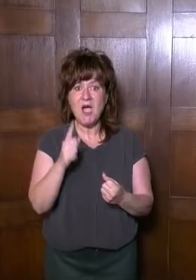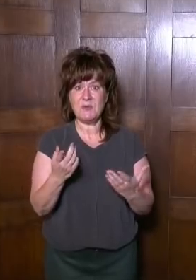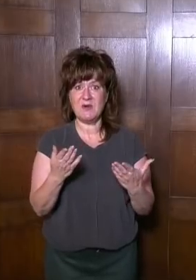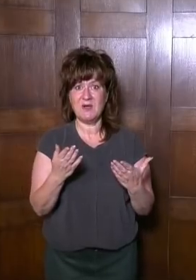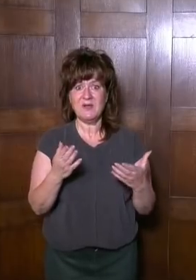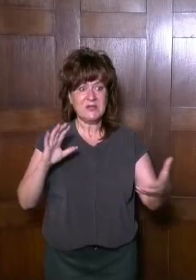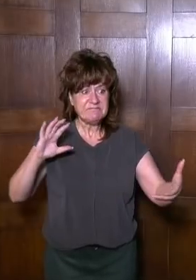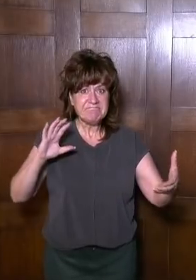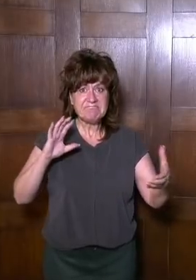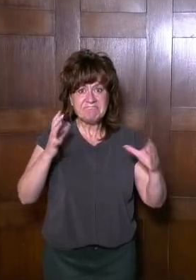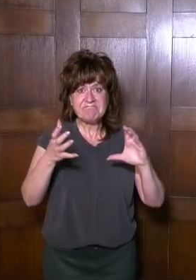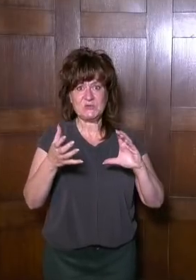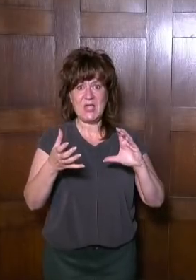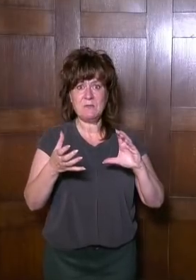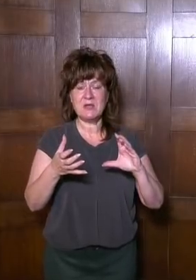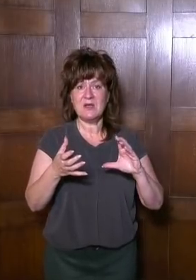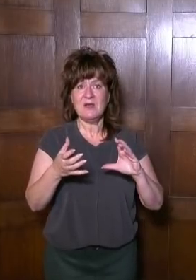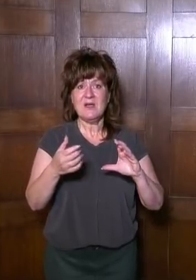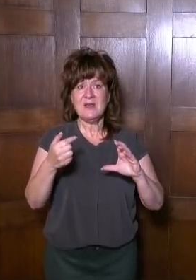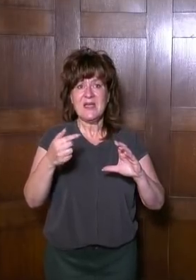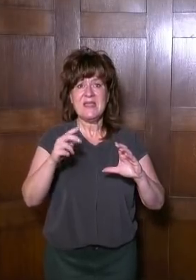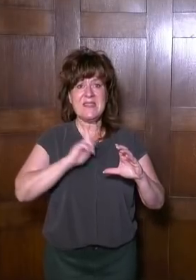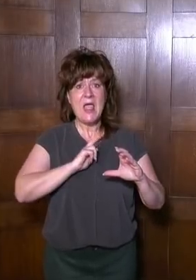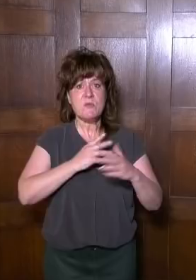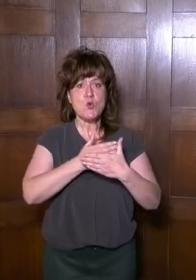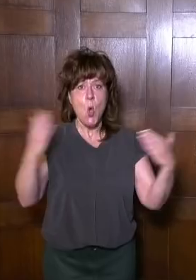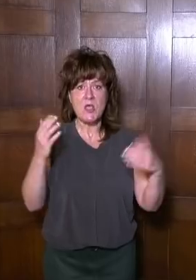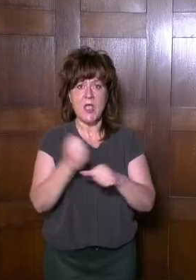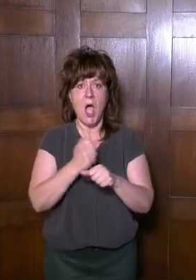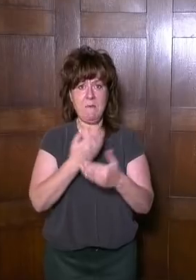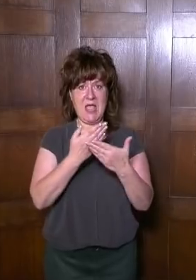kompakt zusammen, reden wir über einen der größten Arbeitgeber in Deutschland.